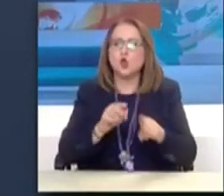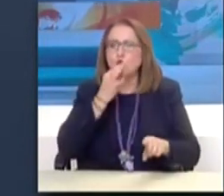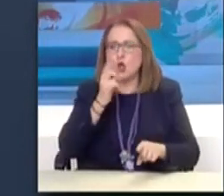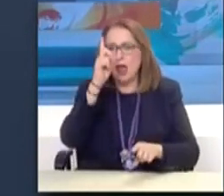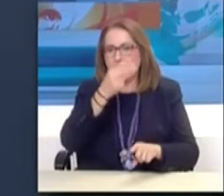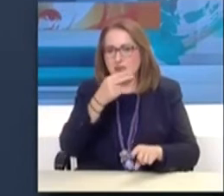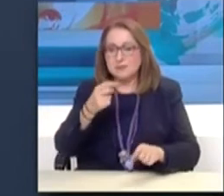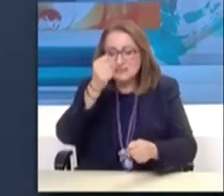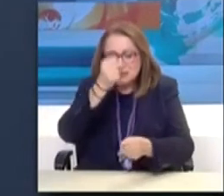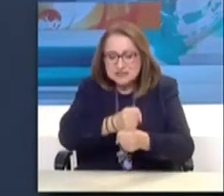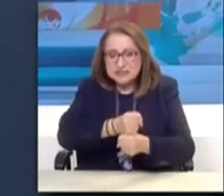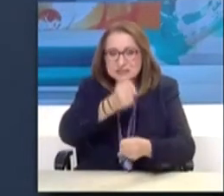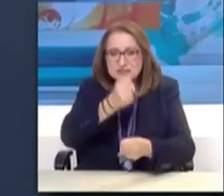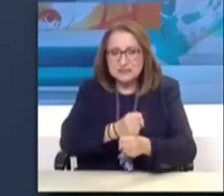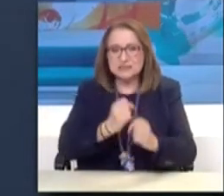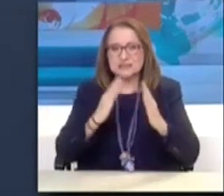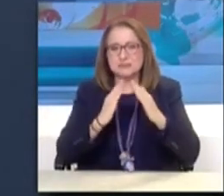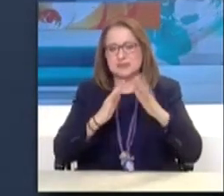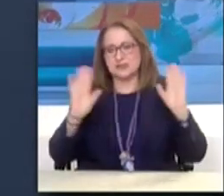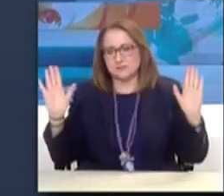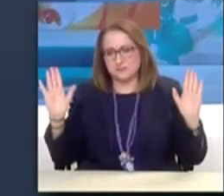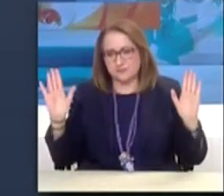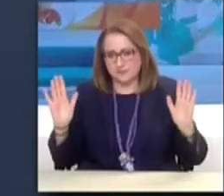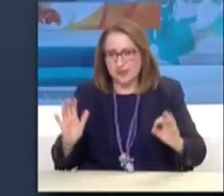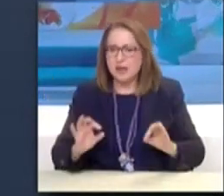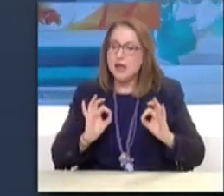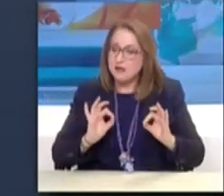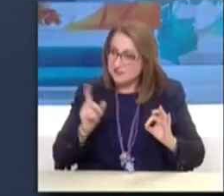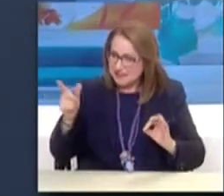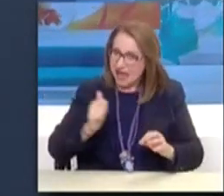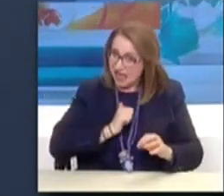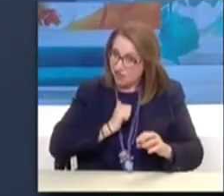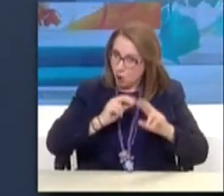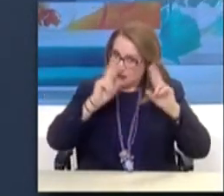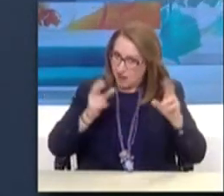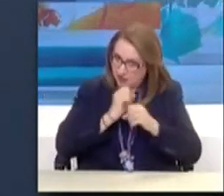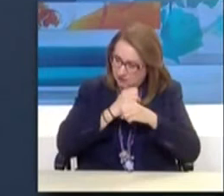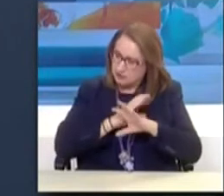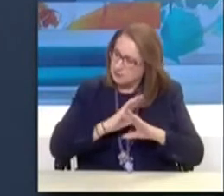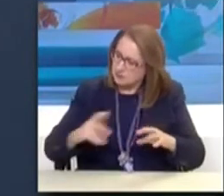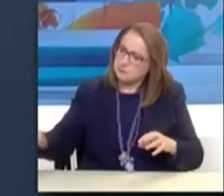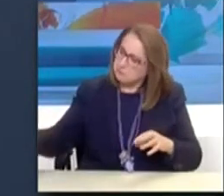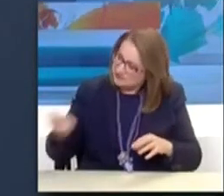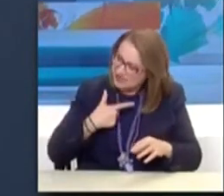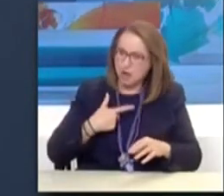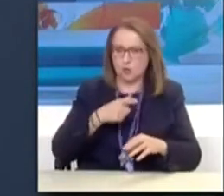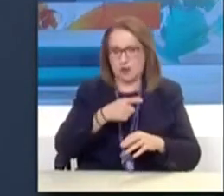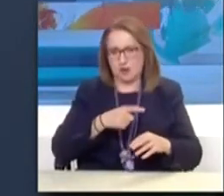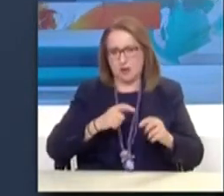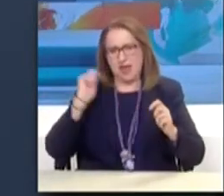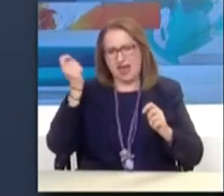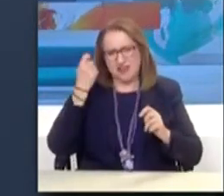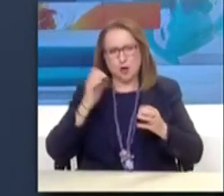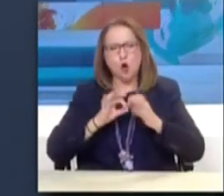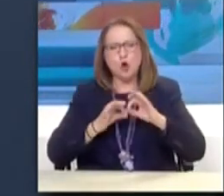αποτελέσματος. Τα αποτελέσματα αυτά φυσικά και κοινοποιούνται και αποστέλλονται στον ΕΟΔΗ και συνυπολογίζονται στην επιδημιολογική